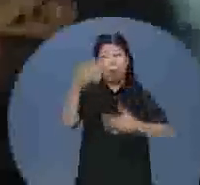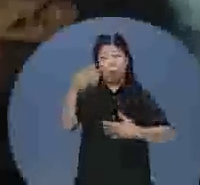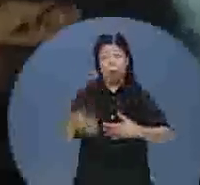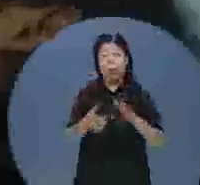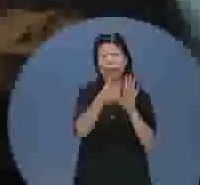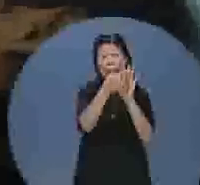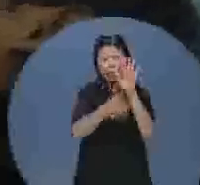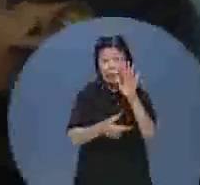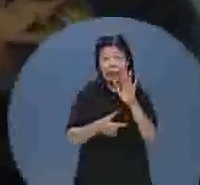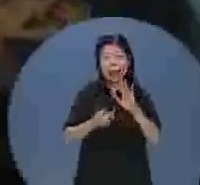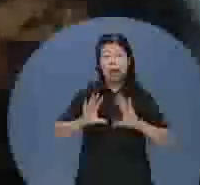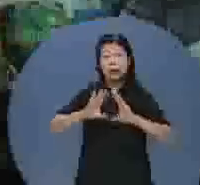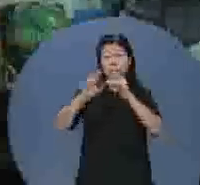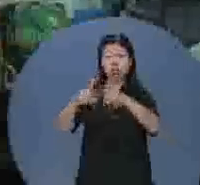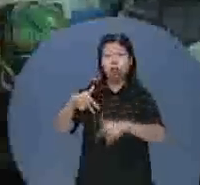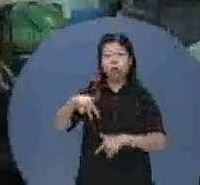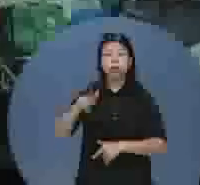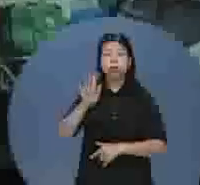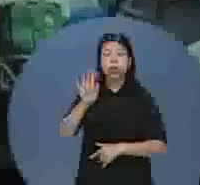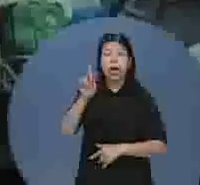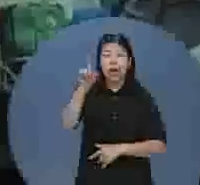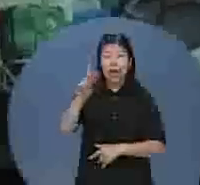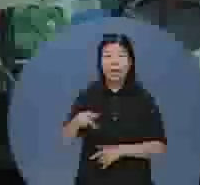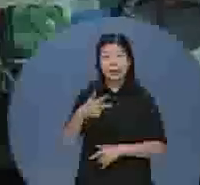されました。